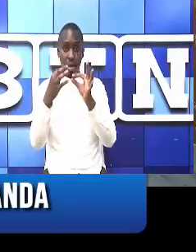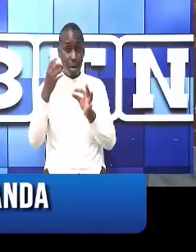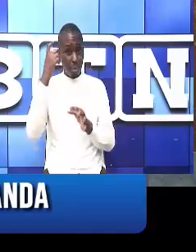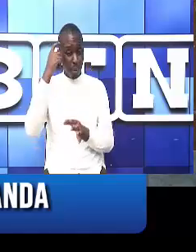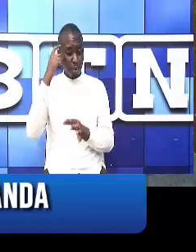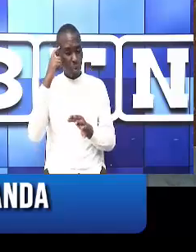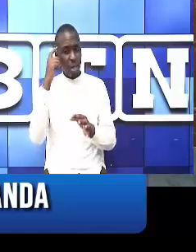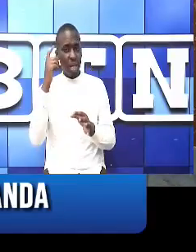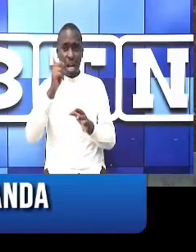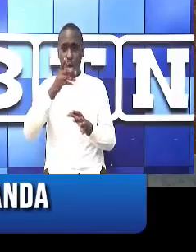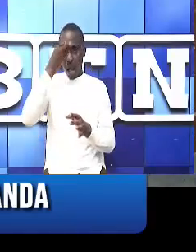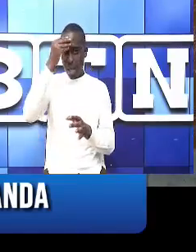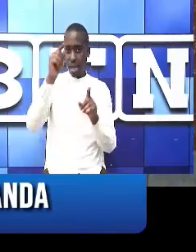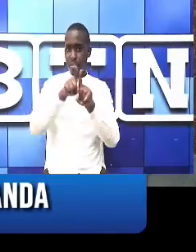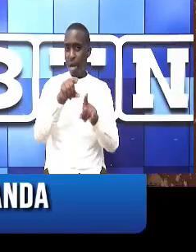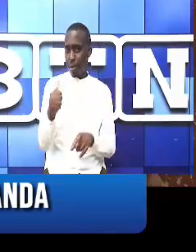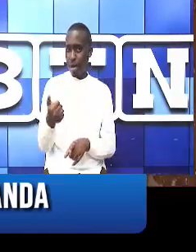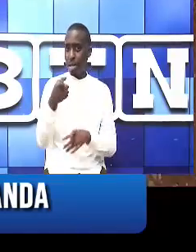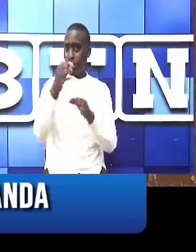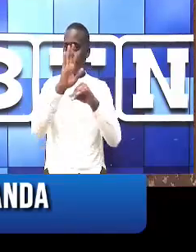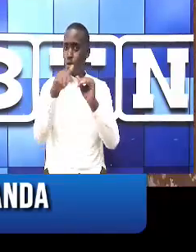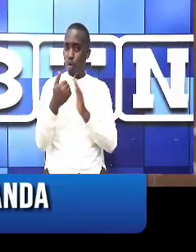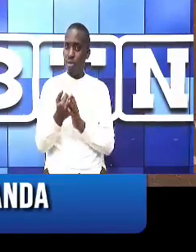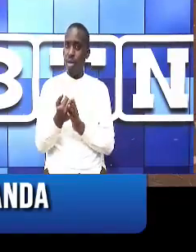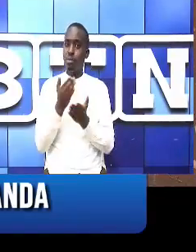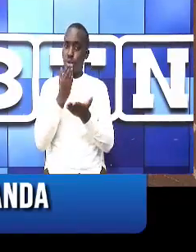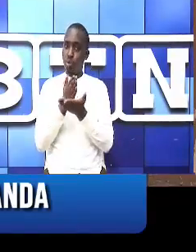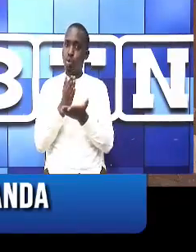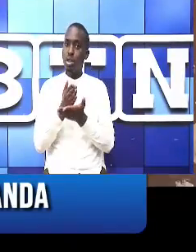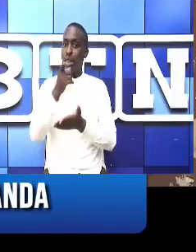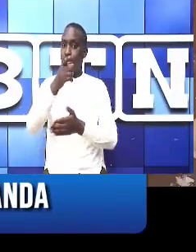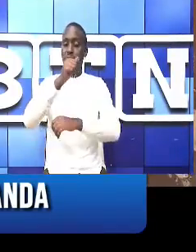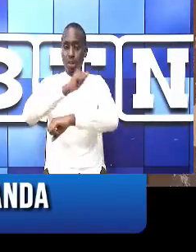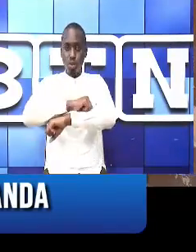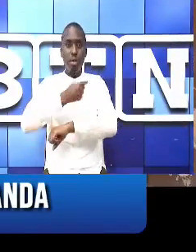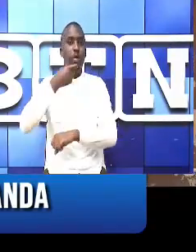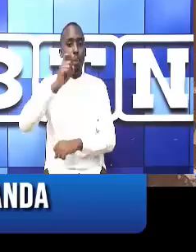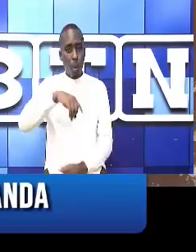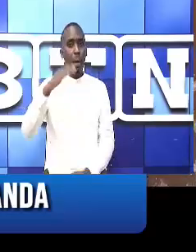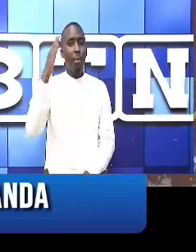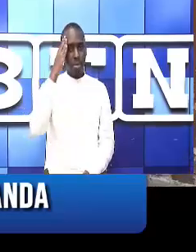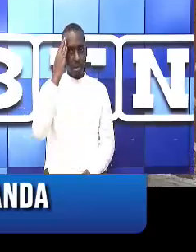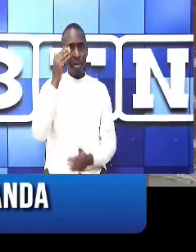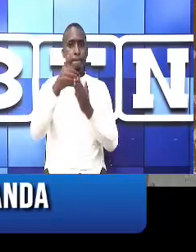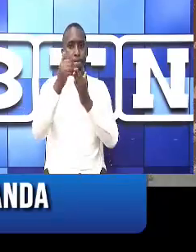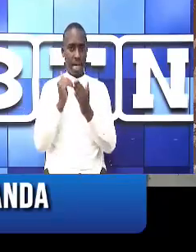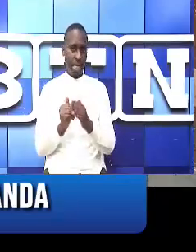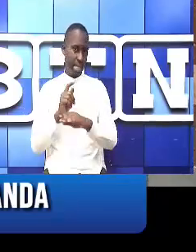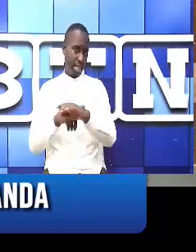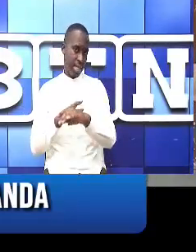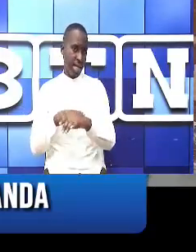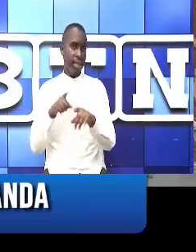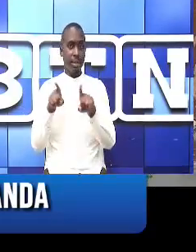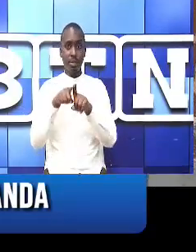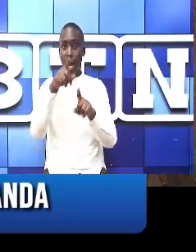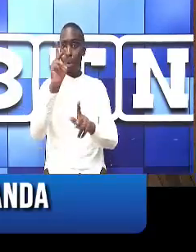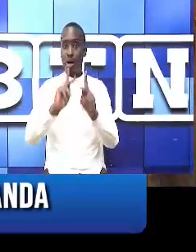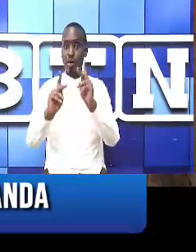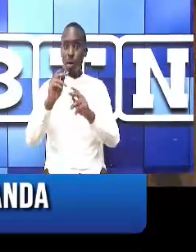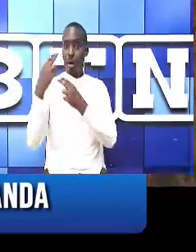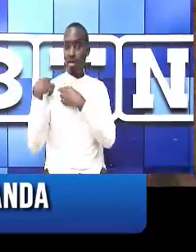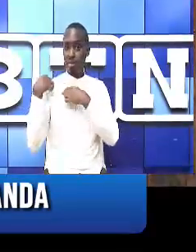ntoya ni ukuvuga ngo rero ibingibi nibyo oredi ikigo kigomba kuba kizi nabyo bya bindi abangaba bashinzwe uburezi ku